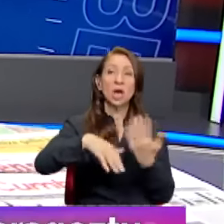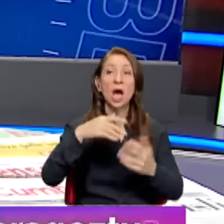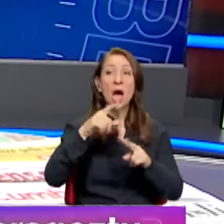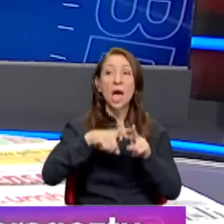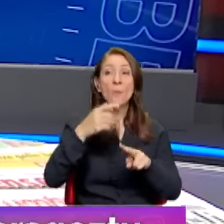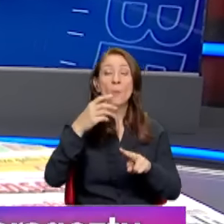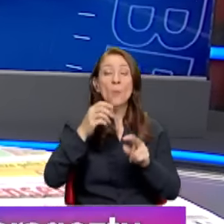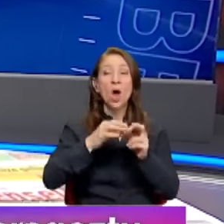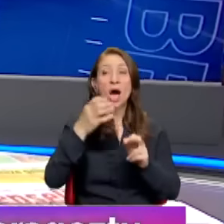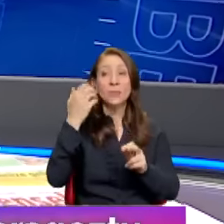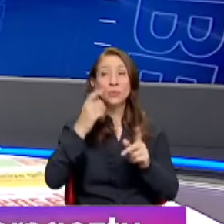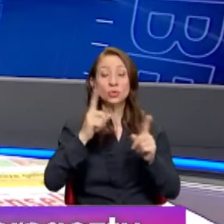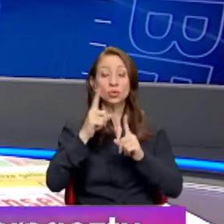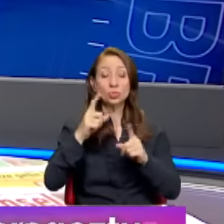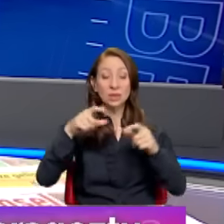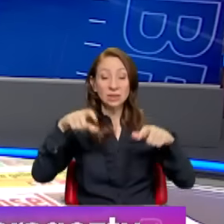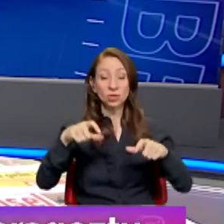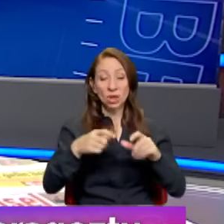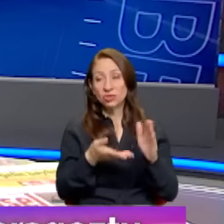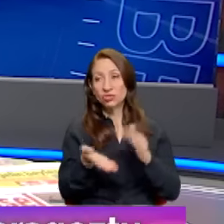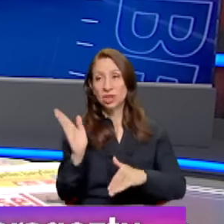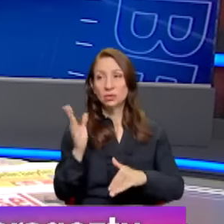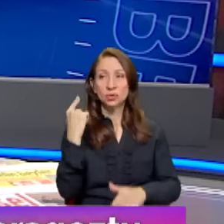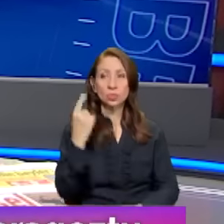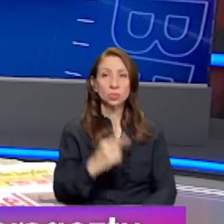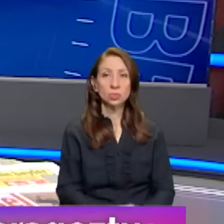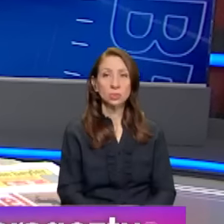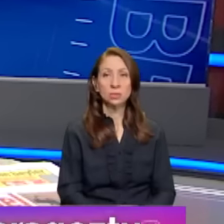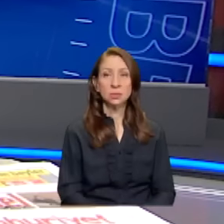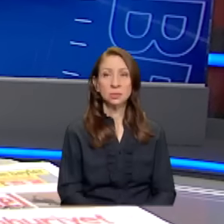Ayhan Bora Kaplan duruşma salonundan çıkarıldı